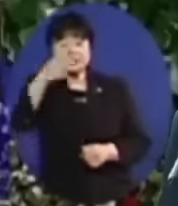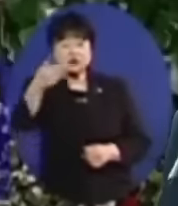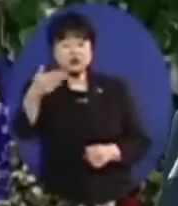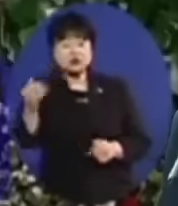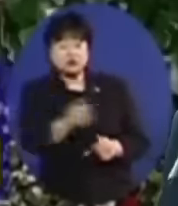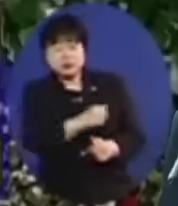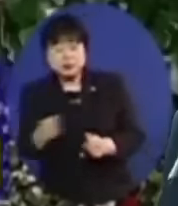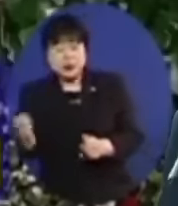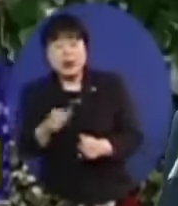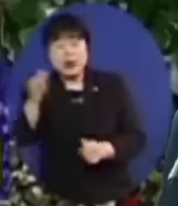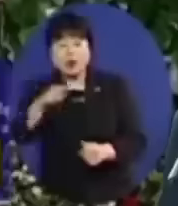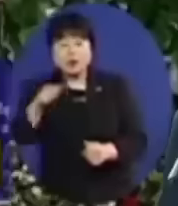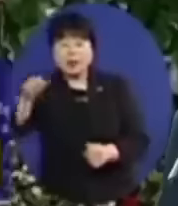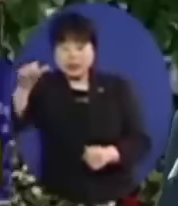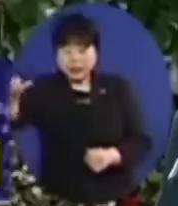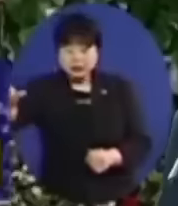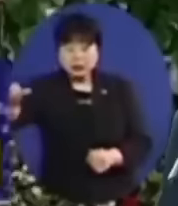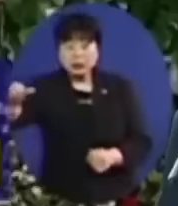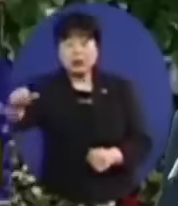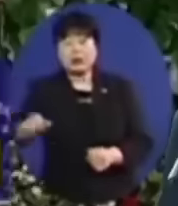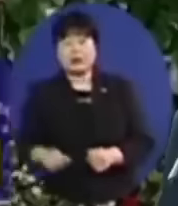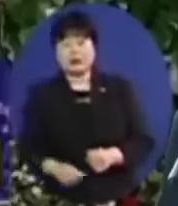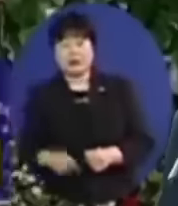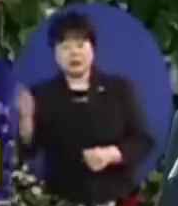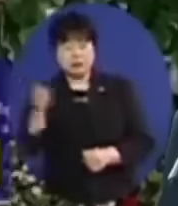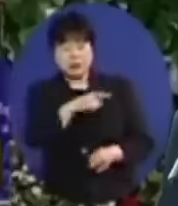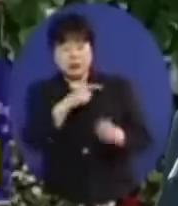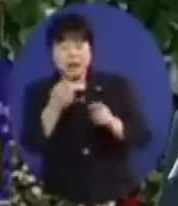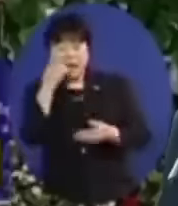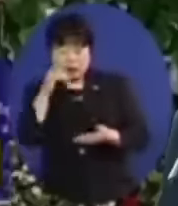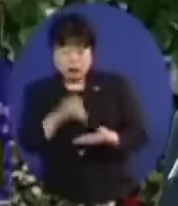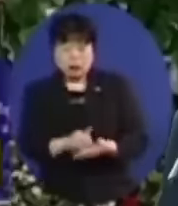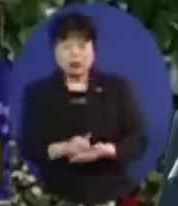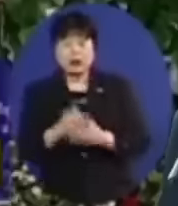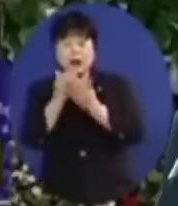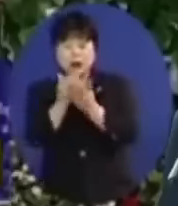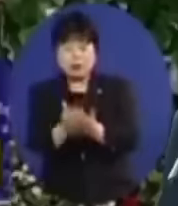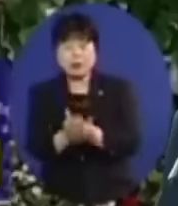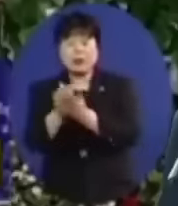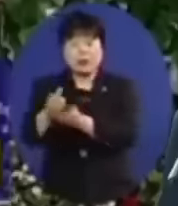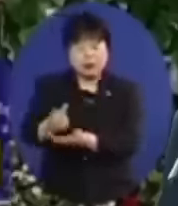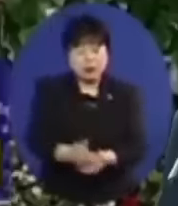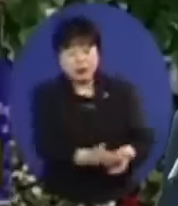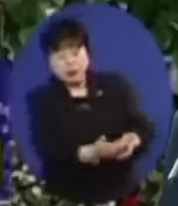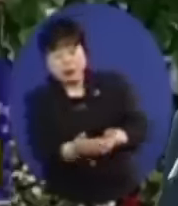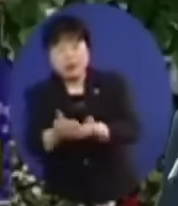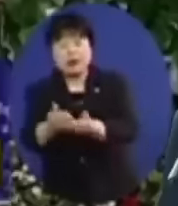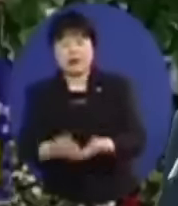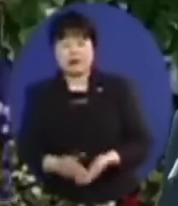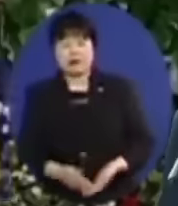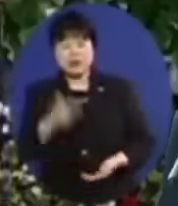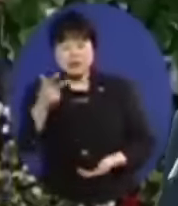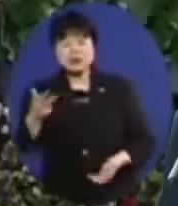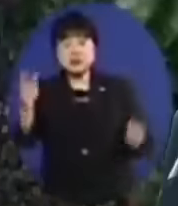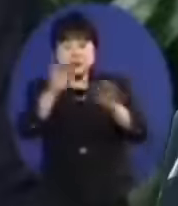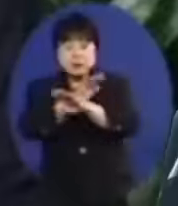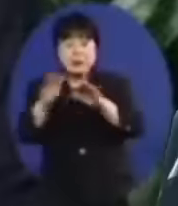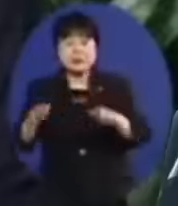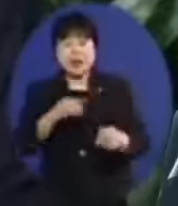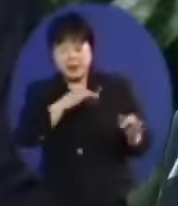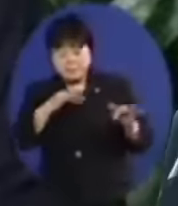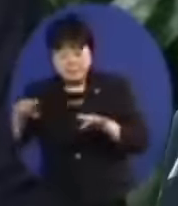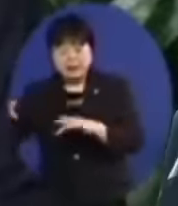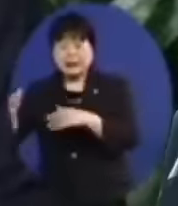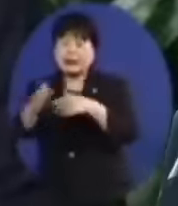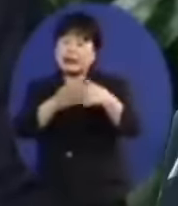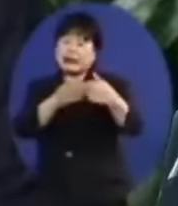세 번 태장으로 맞고 한 번 돌로 맞고 세 번 파선하고 일주야를 깊은 바다에 지냈다. 참 바울